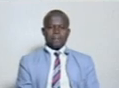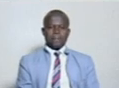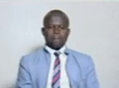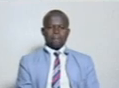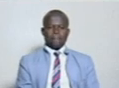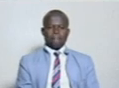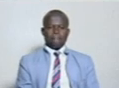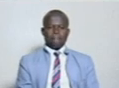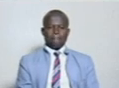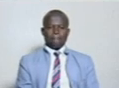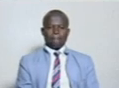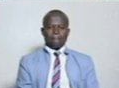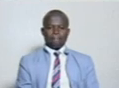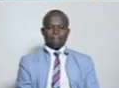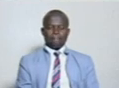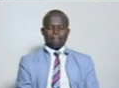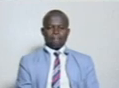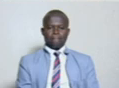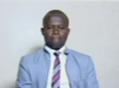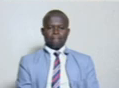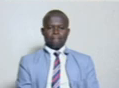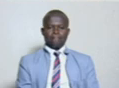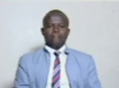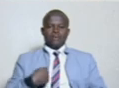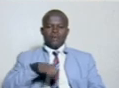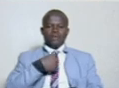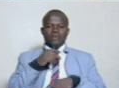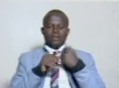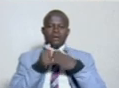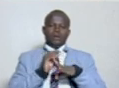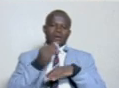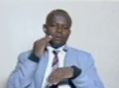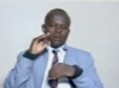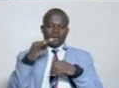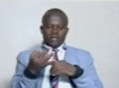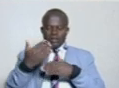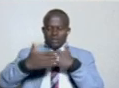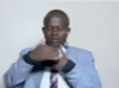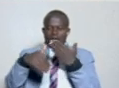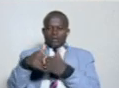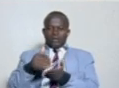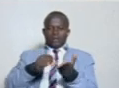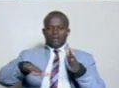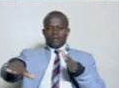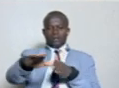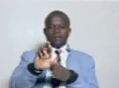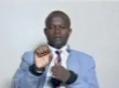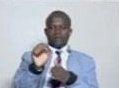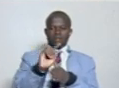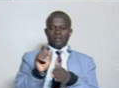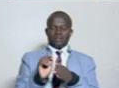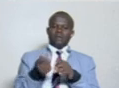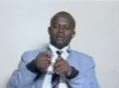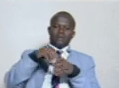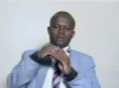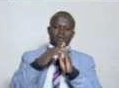millions de personnes qui vivent dans la plaine de la Rusizi. Dufite abaturage barenga miliyoni 3 bakikije ikibaya cya Rusizi, wakongeraho abari